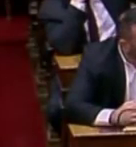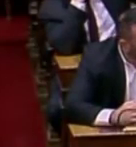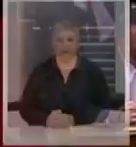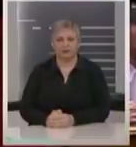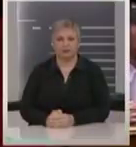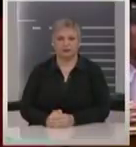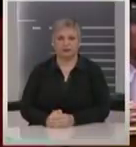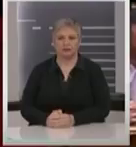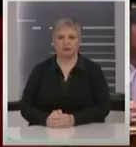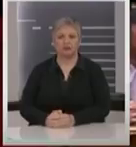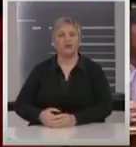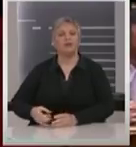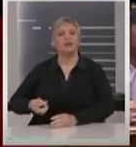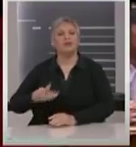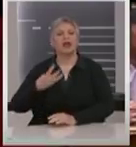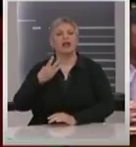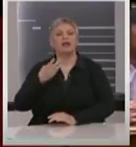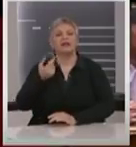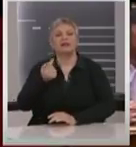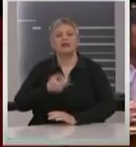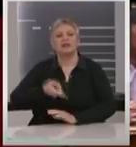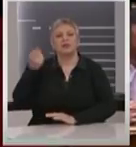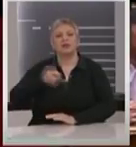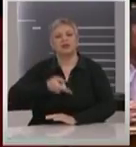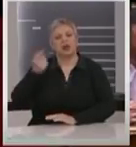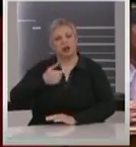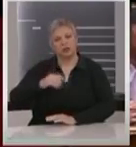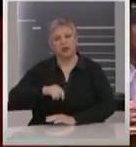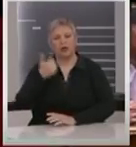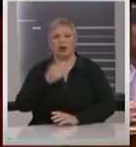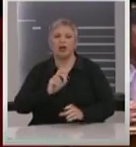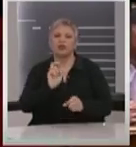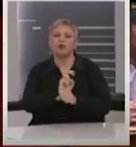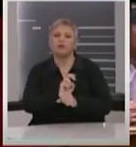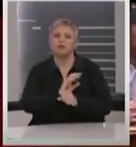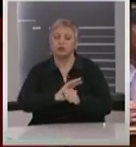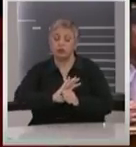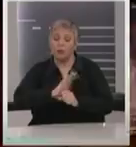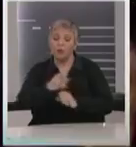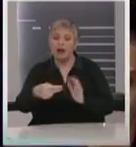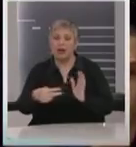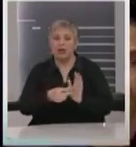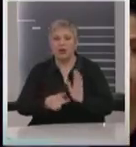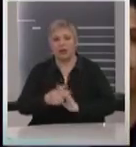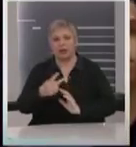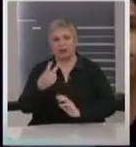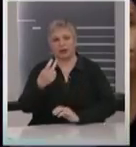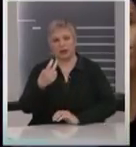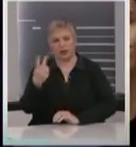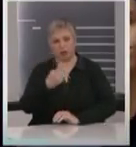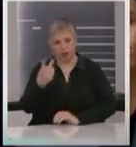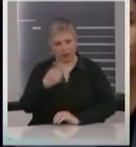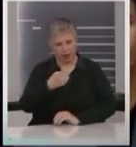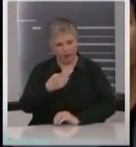3,5% πρωτογενές πλεόνασμα έως το 2022. Με το ΑΕΠ